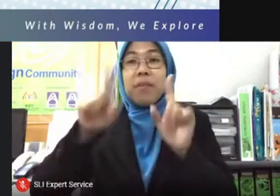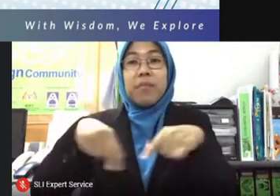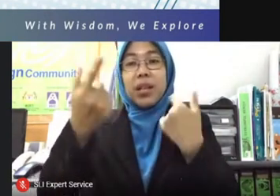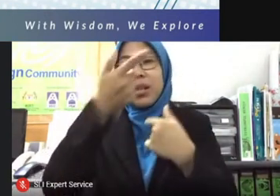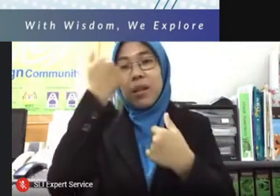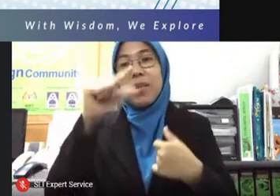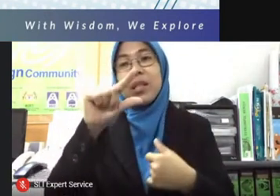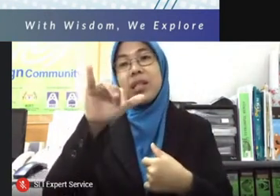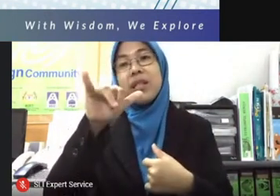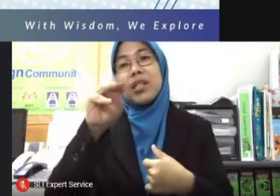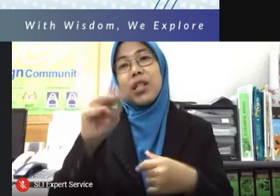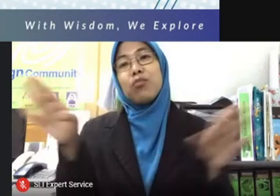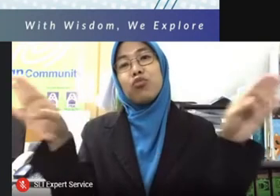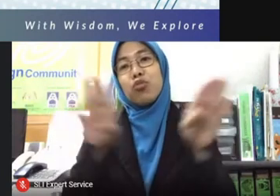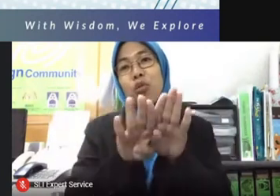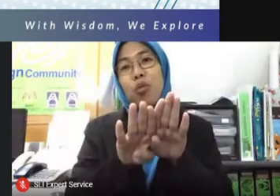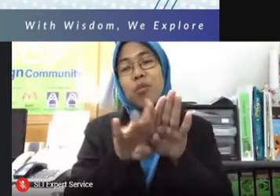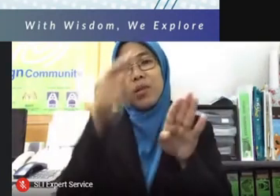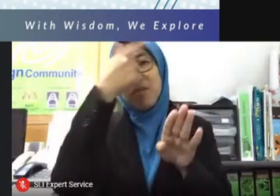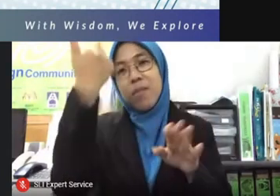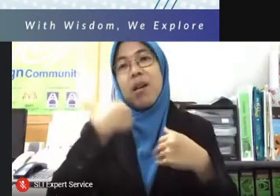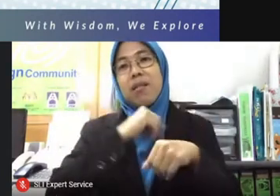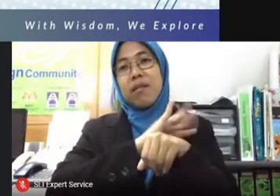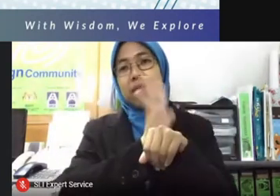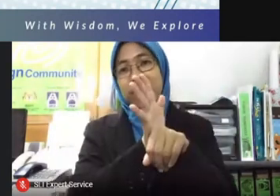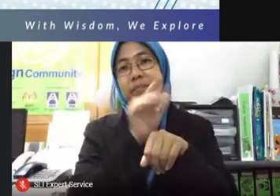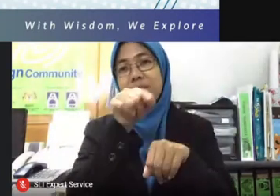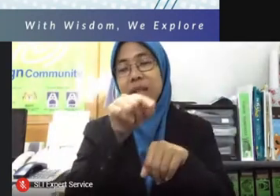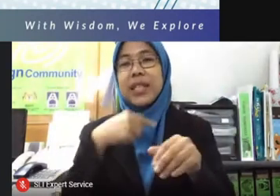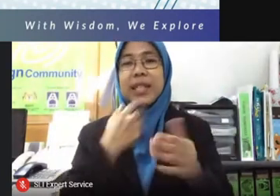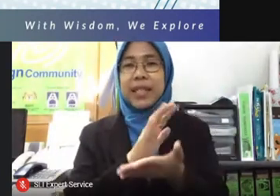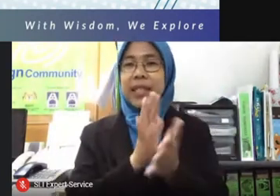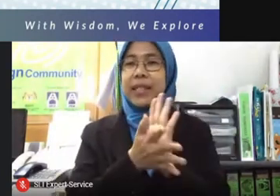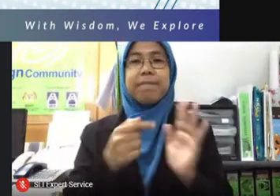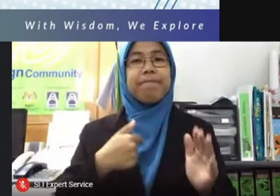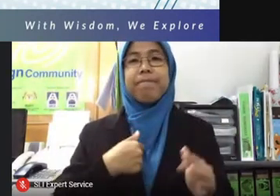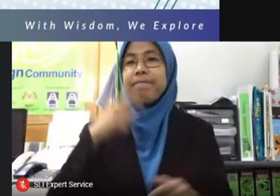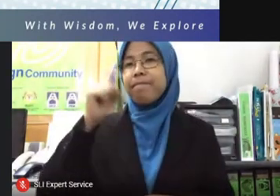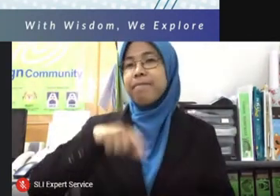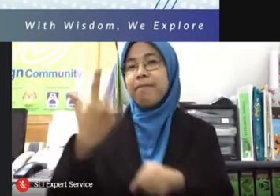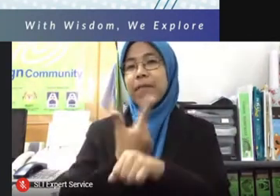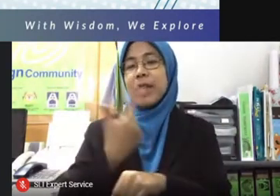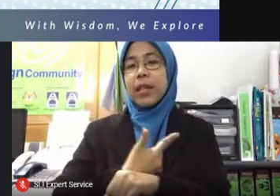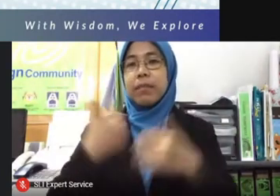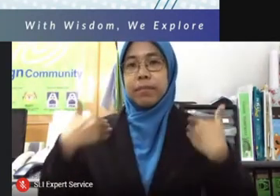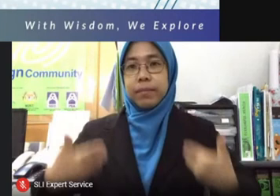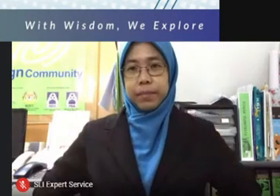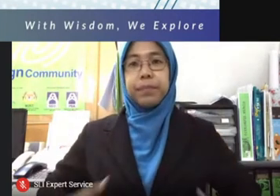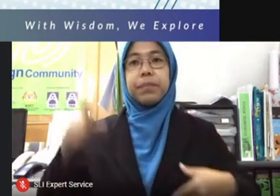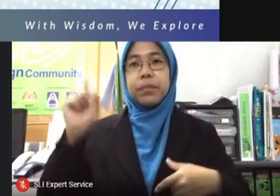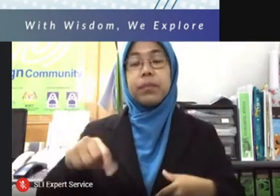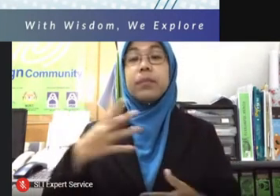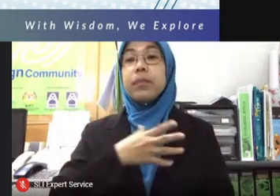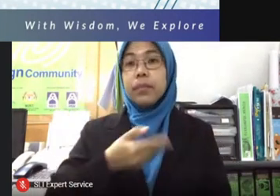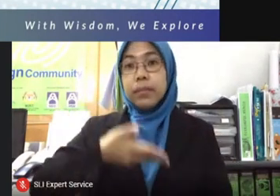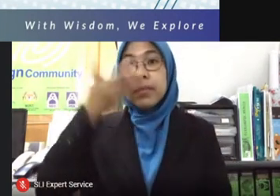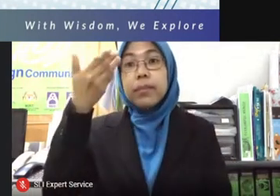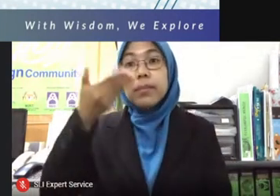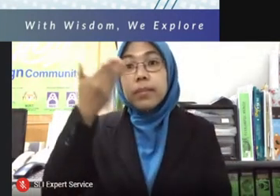kena tutup sebab ada kes dekat tempat ni. Jadi itu antara yang saya buat lah, kena ada latihan fizikal. Kemudian bernafas,